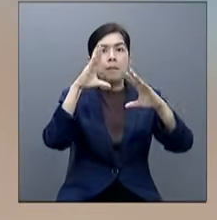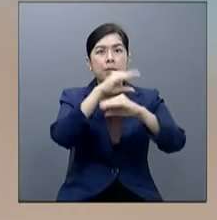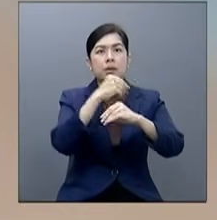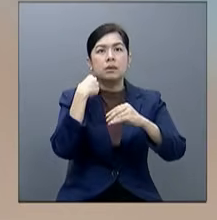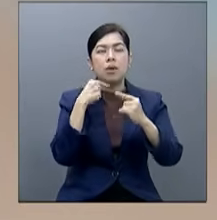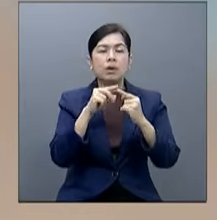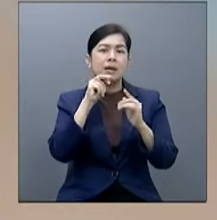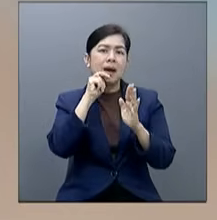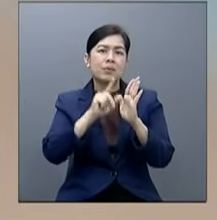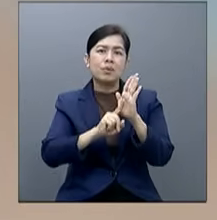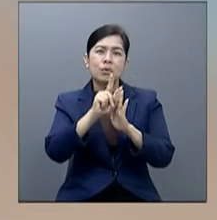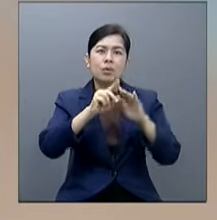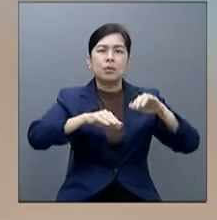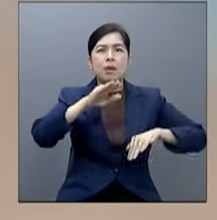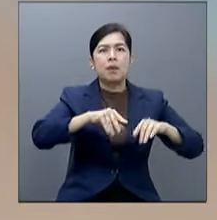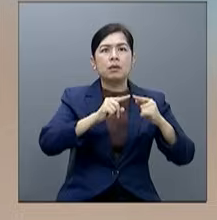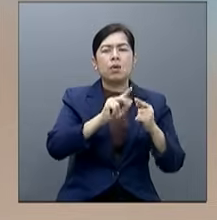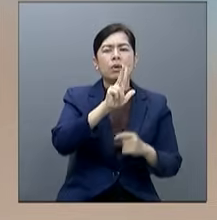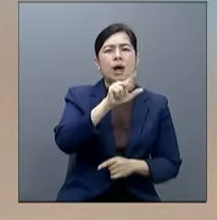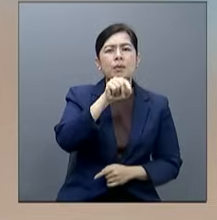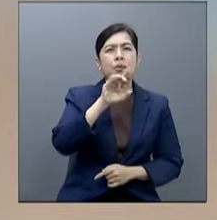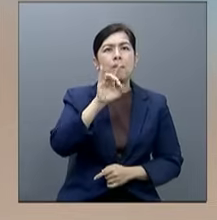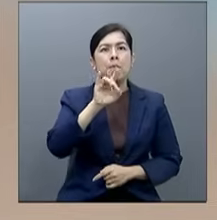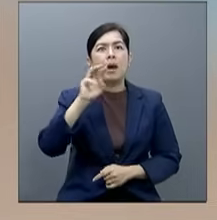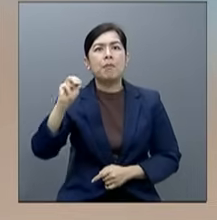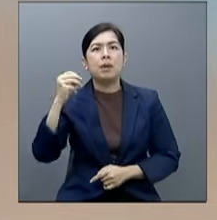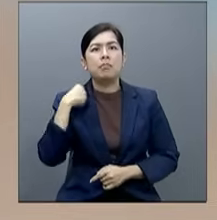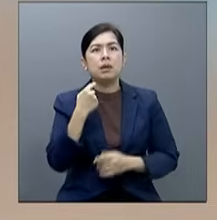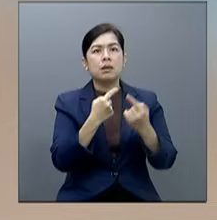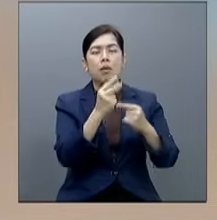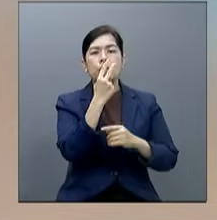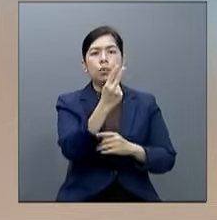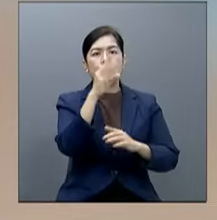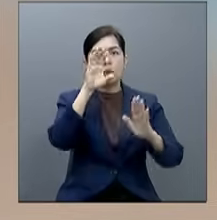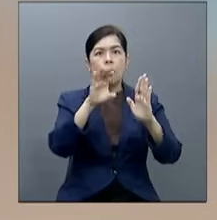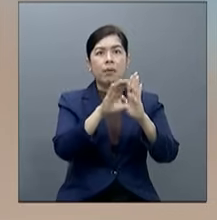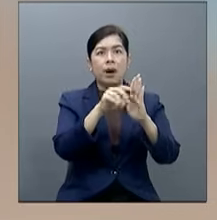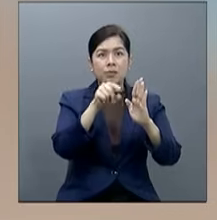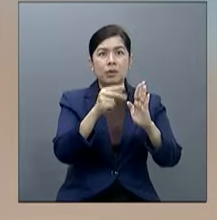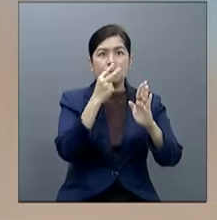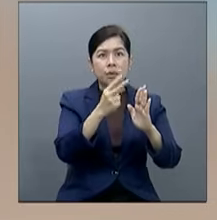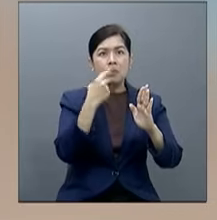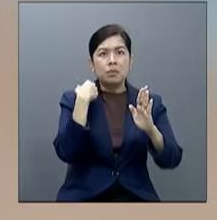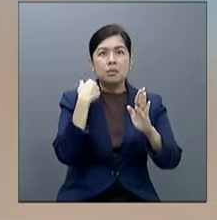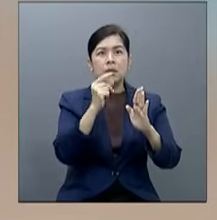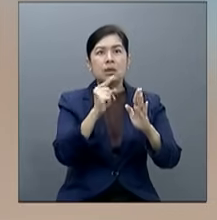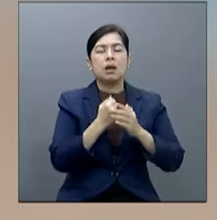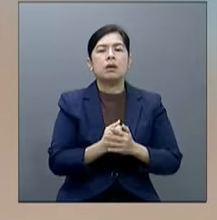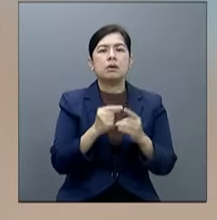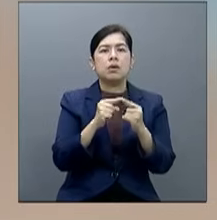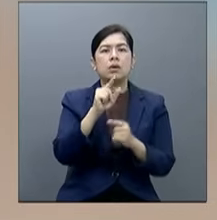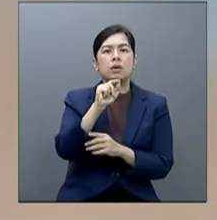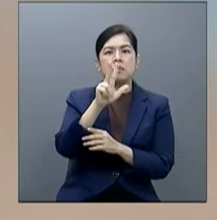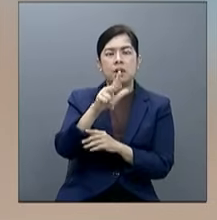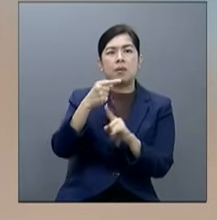ณ 3.8 เมตรค่ะแต่ภาพที่คุณผู้ชมเห็นอยู่ตรงนี้นี่คือเหตุการณ์ที่เกิดขึ้นในวันที่23กัน